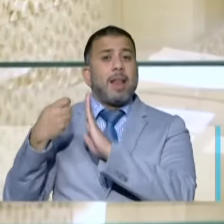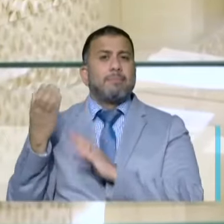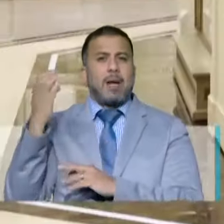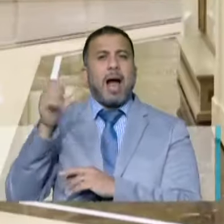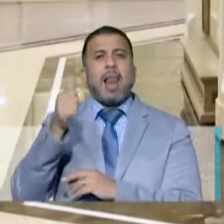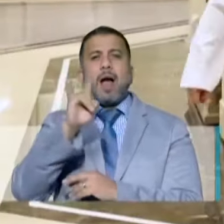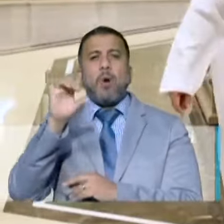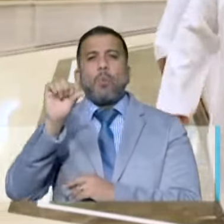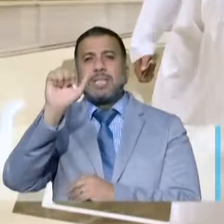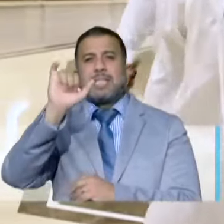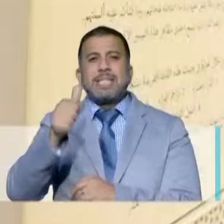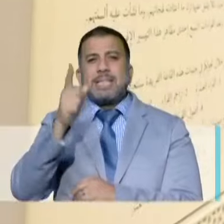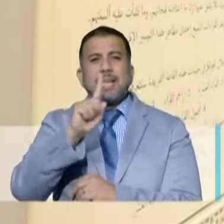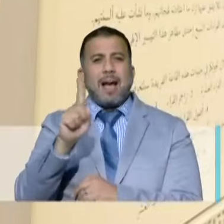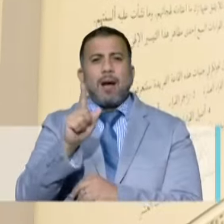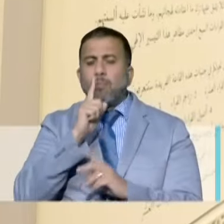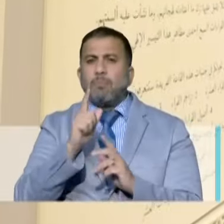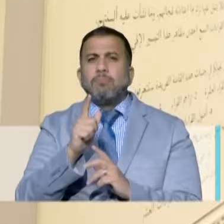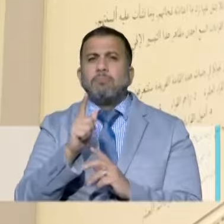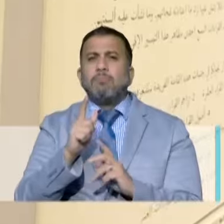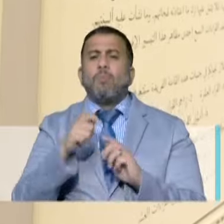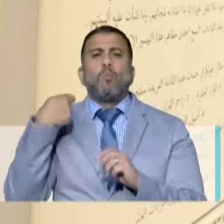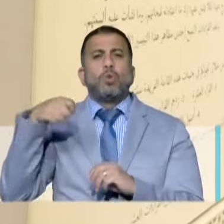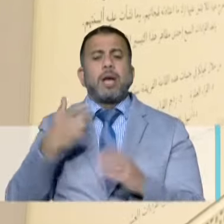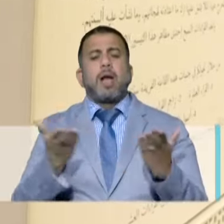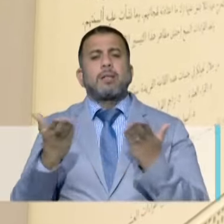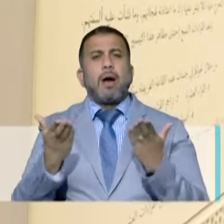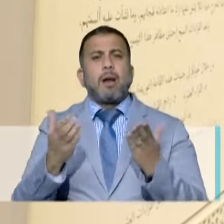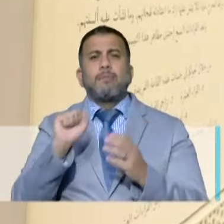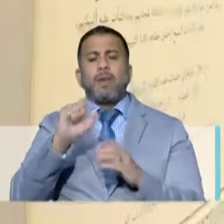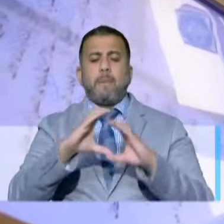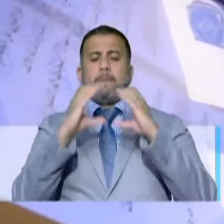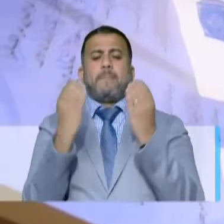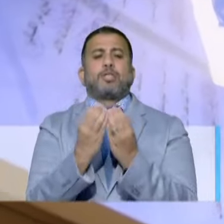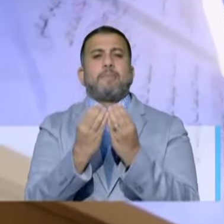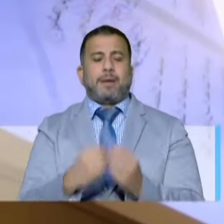على الرساله بحضور مدير الادارات ورؤساء الاقسام في المجمع